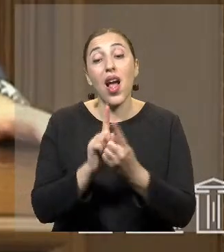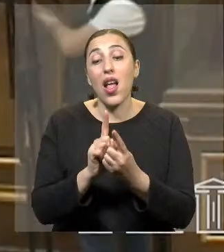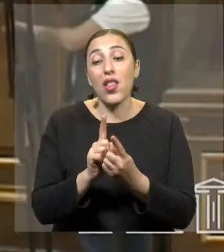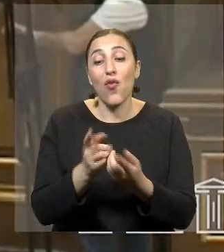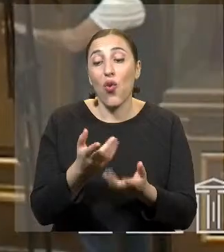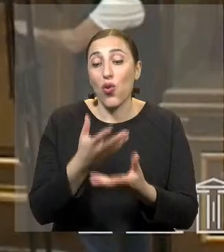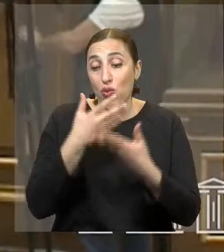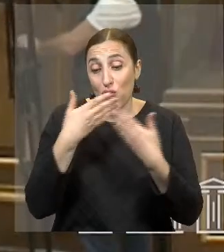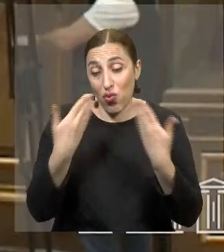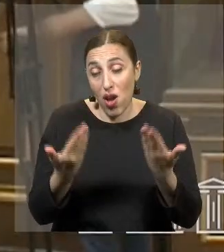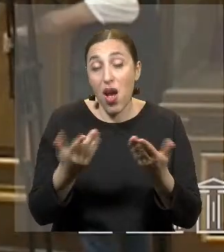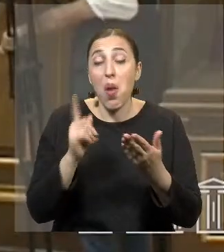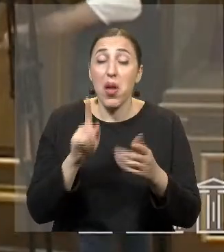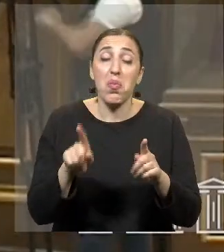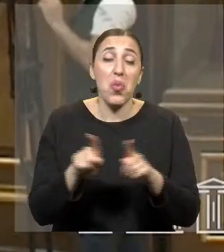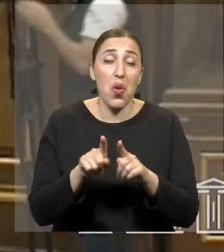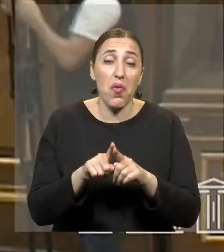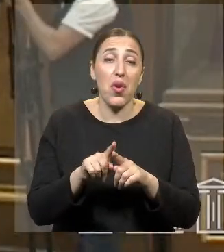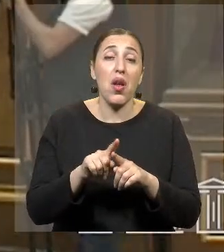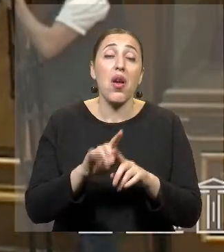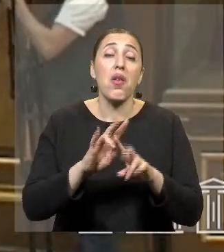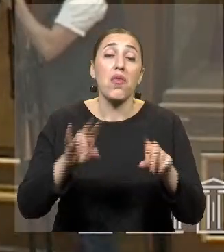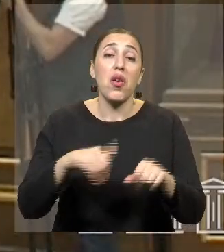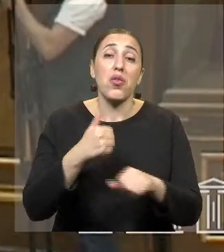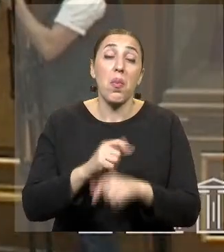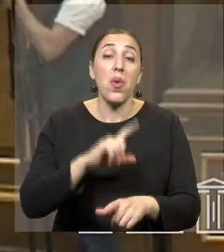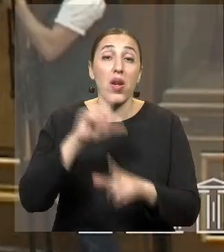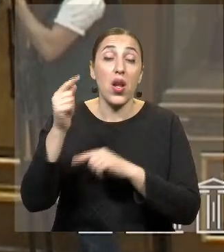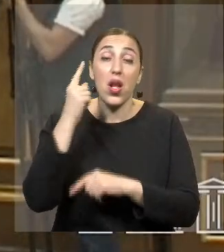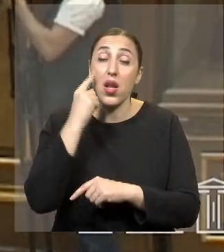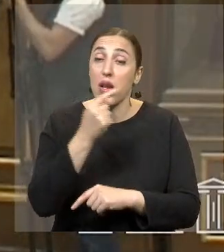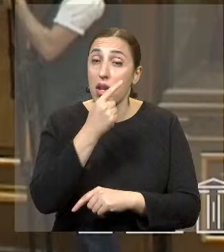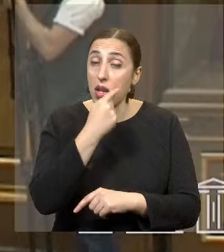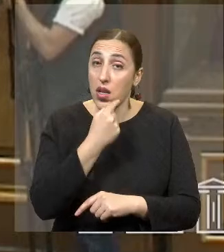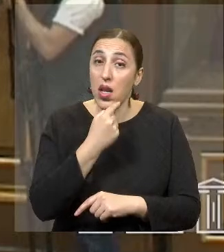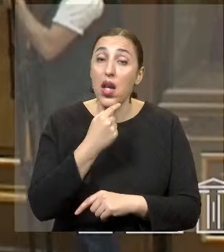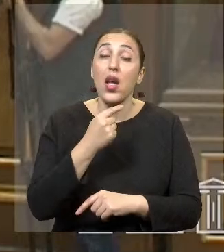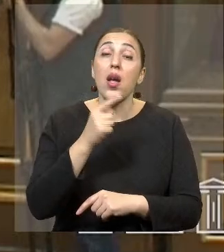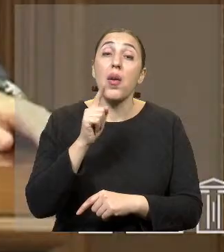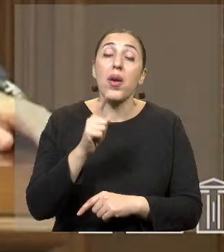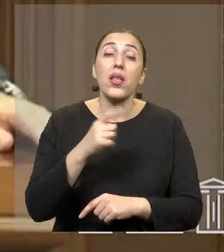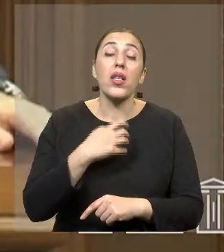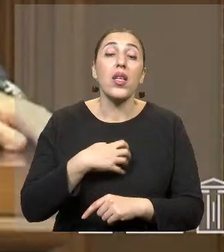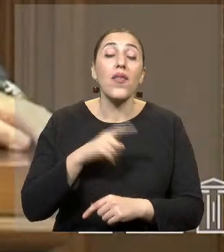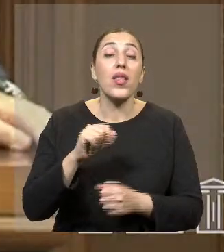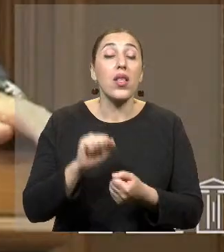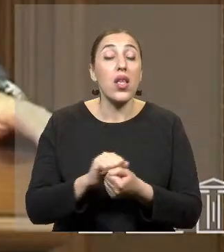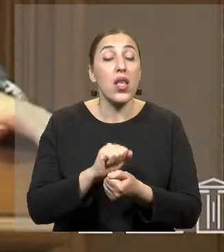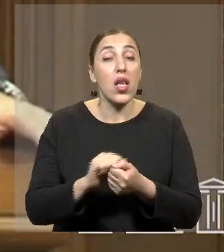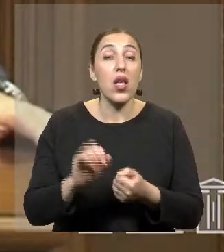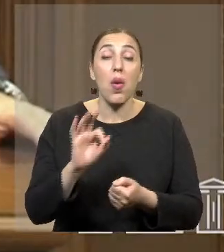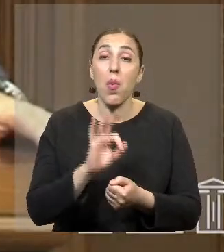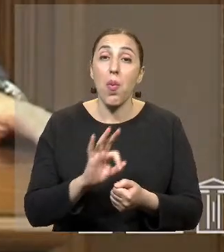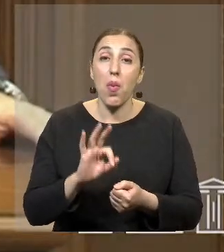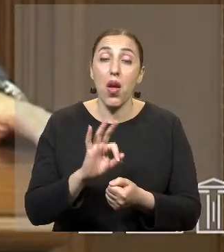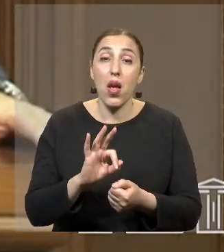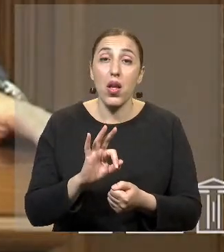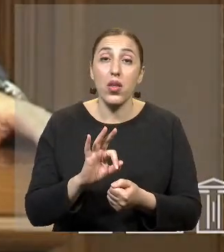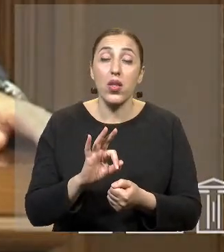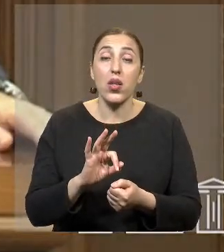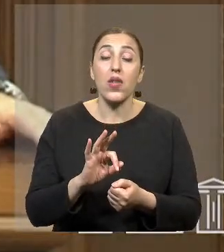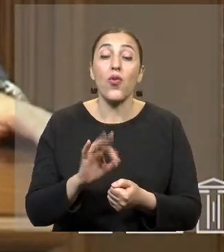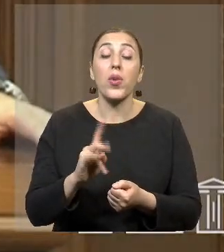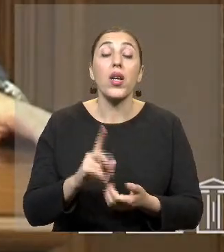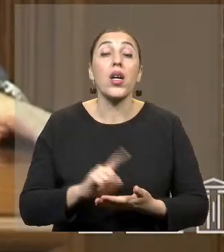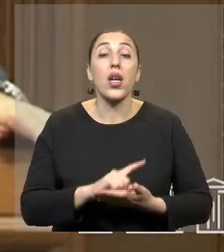պաշինյանը մեկնեց գրանադա։ Մինչ այդ խողորդահանում հայտարարել էր հայեցակարգային պաստաթ սխթի մասին, որը դրված է սեղանին